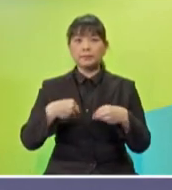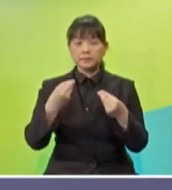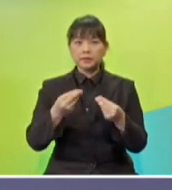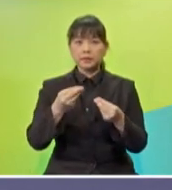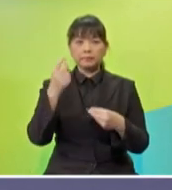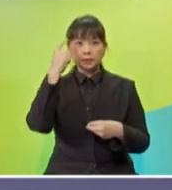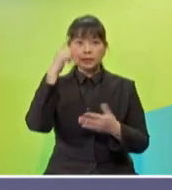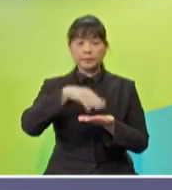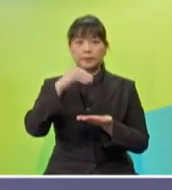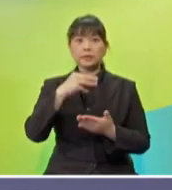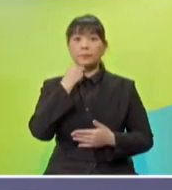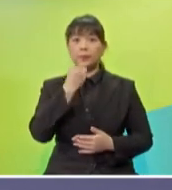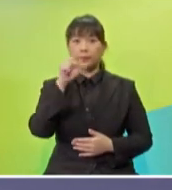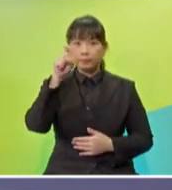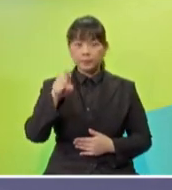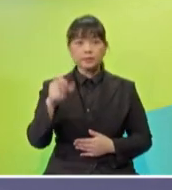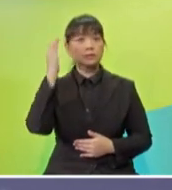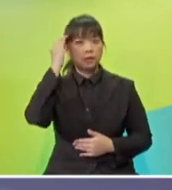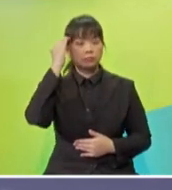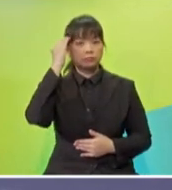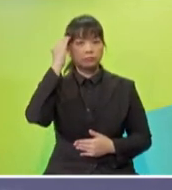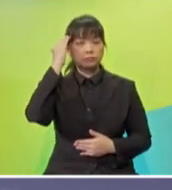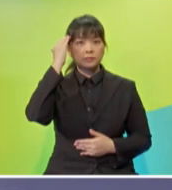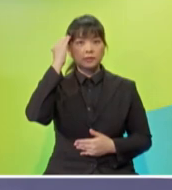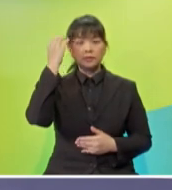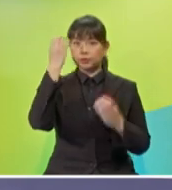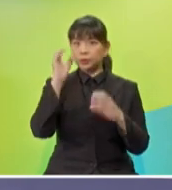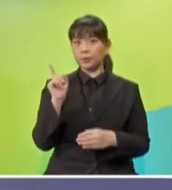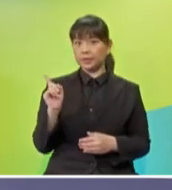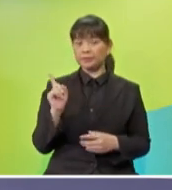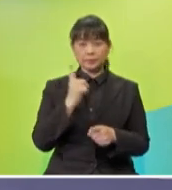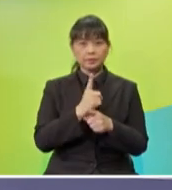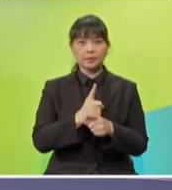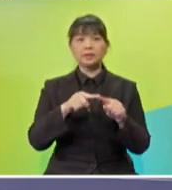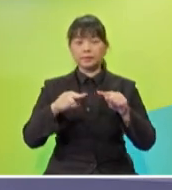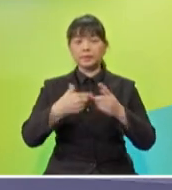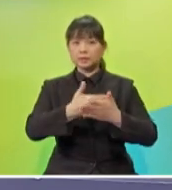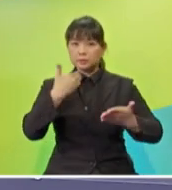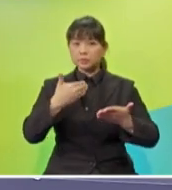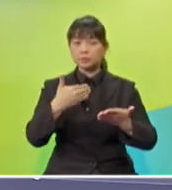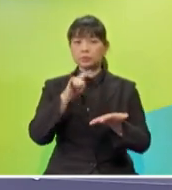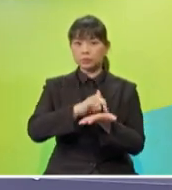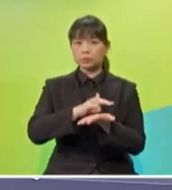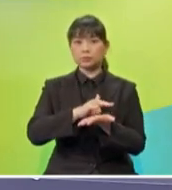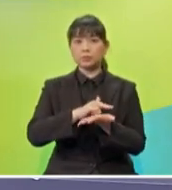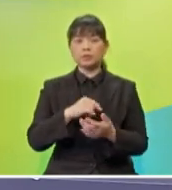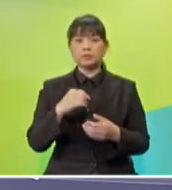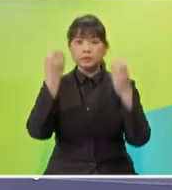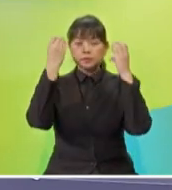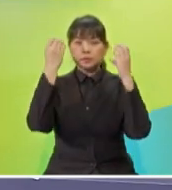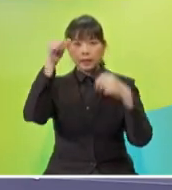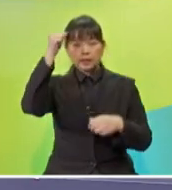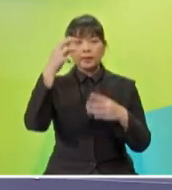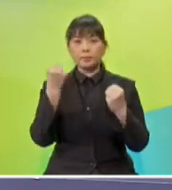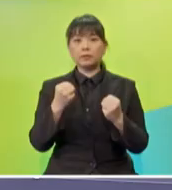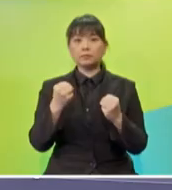moral ah mesti datang Dah mesti Cikgu ini tapi sebelum itu saya nama perkenalkan terlebih dahulu juru